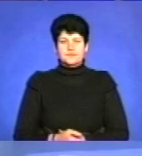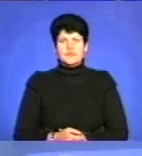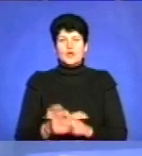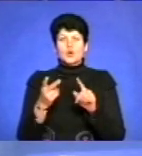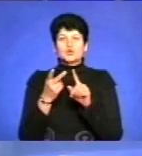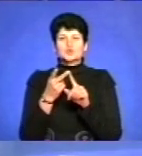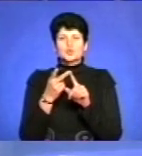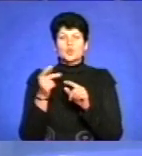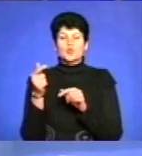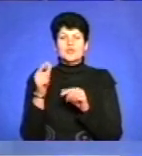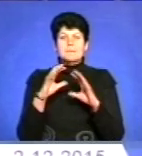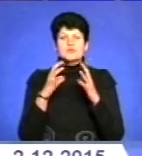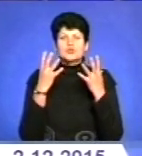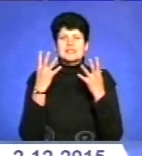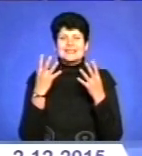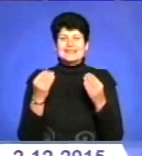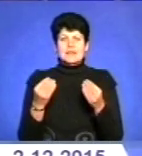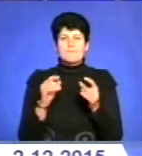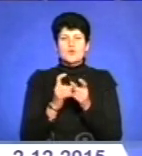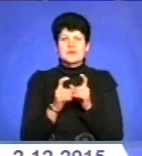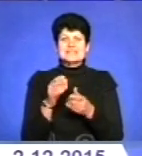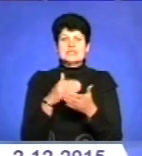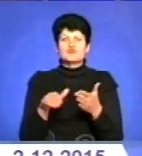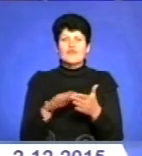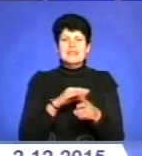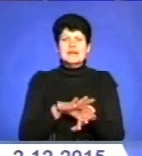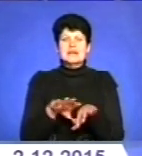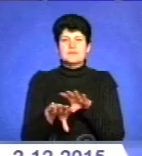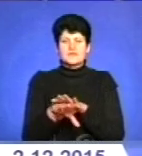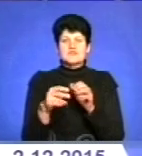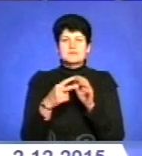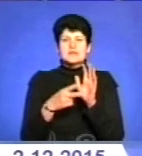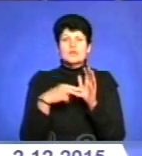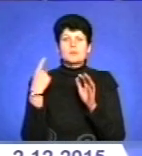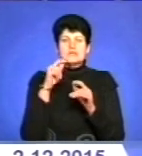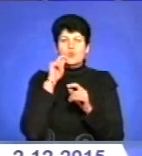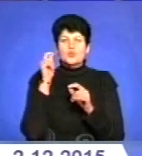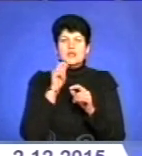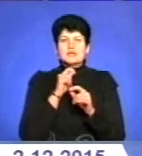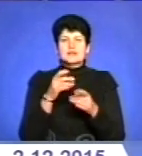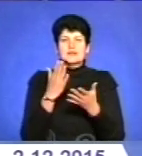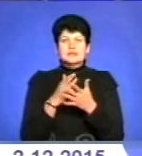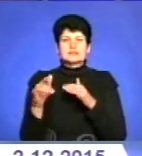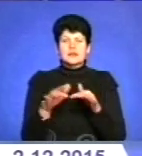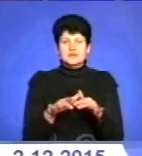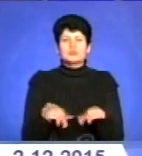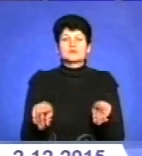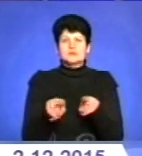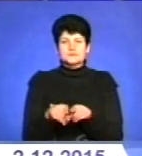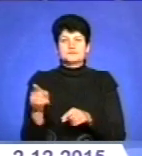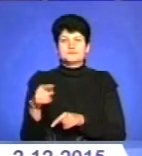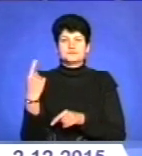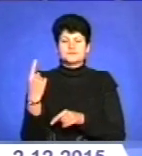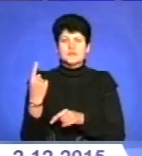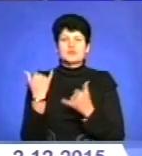2 грудня – Міжнародний день боротьби за скасування рабства. З цієї нагоди у 17 областях України відбувається ряд заходів, не виняток Тернопільщина. Сьогодні